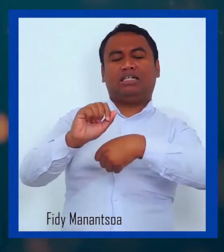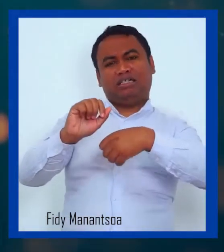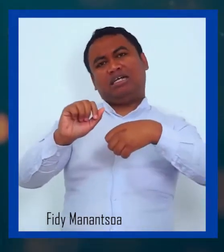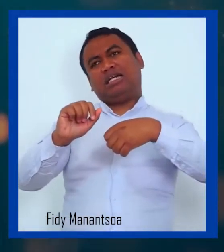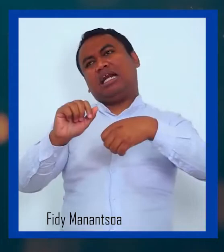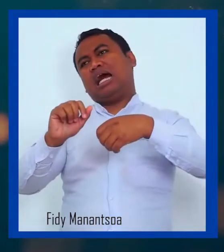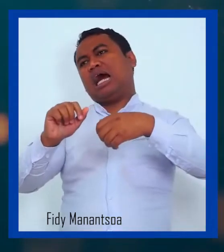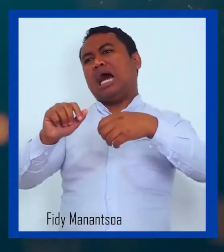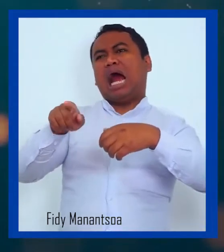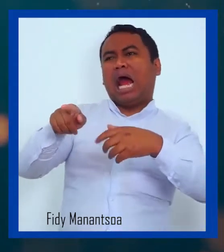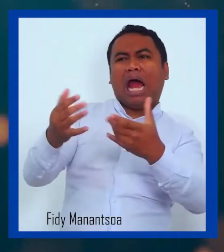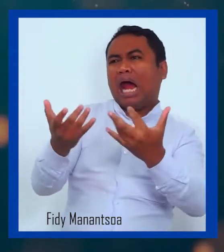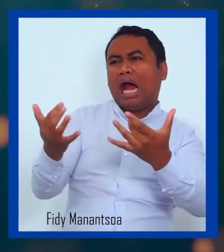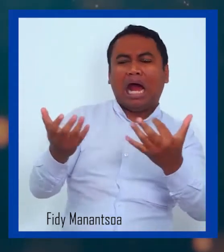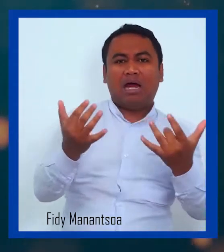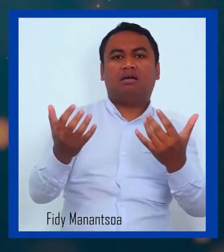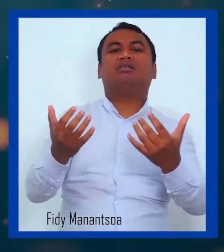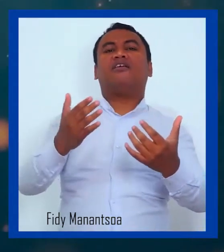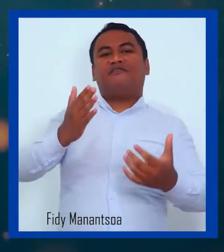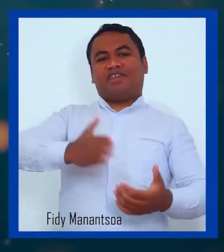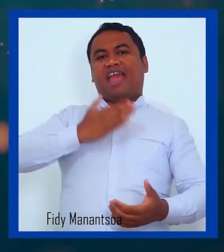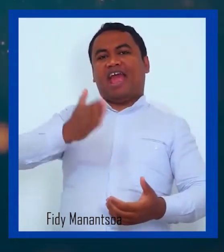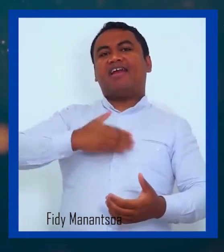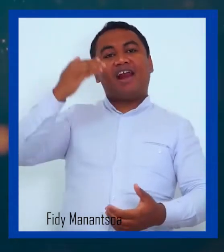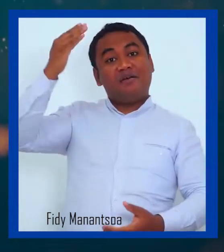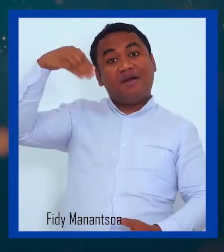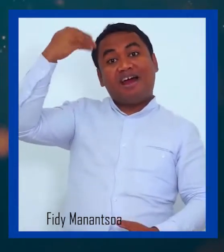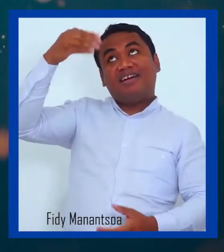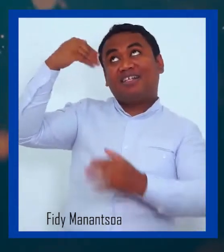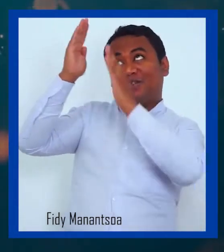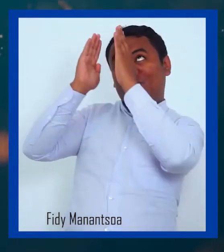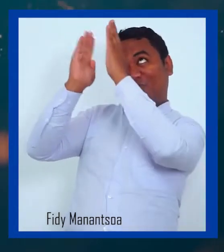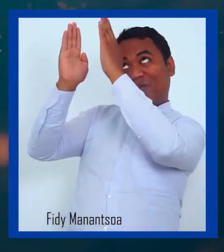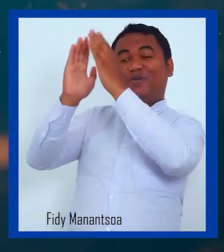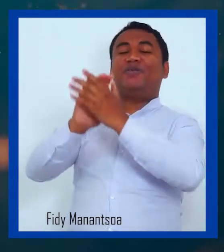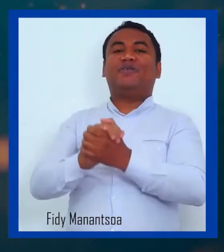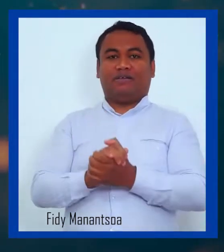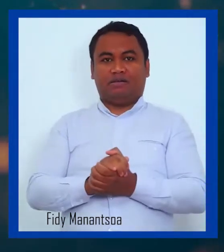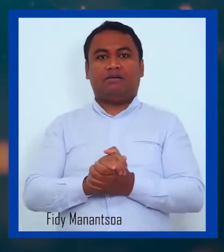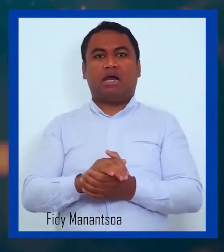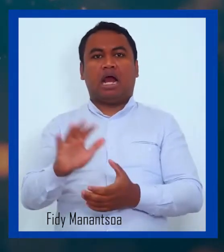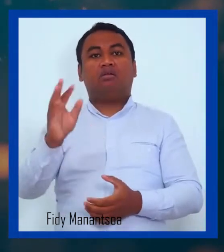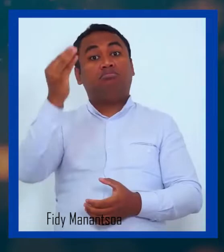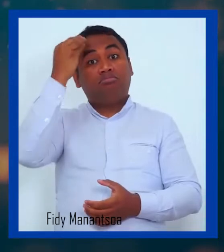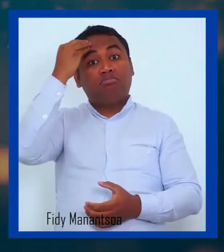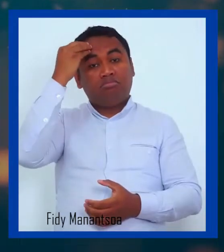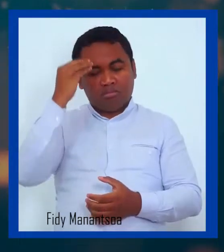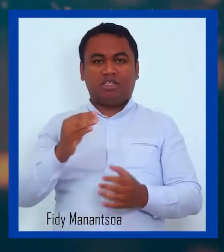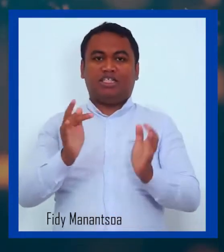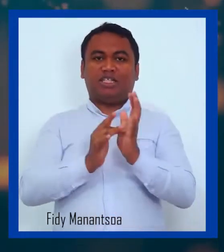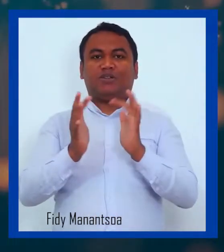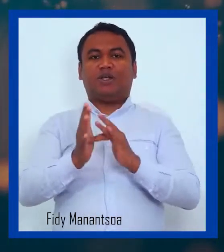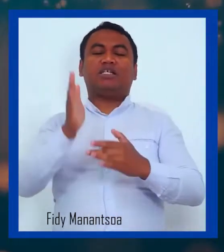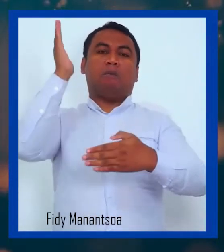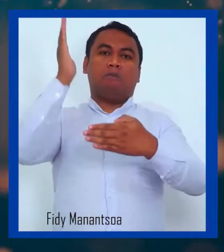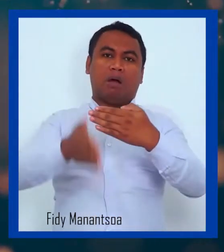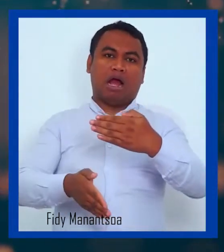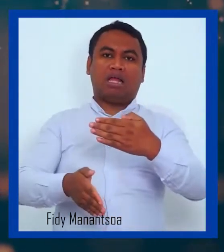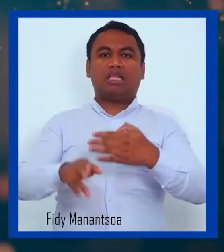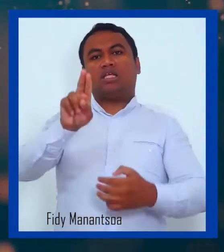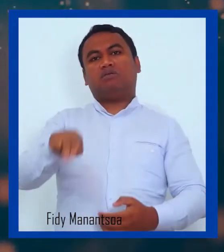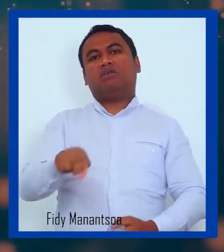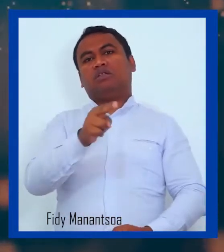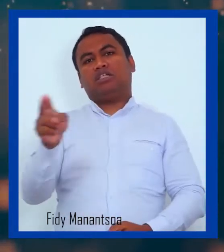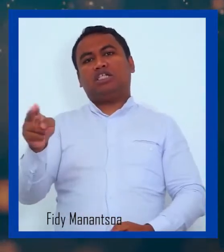ianao, mba ho voavela ny elokao. Ny maro amintsika manko dia ohatrany hoe mandray an'ilay izy fotsiny hoe maty teo ambony hazo fijaliana ho ahy Jesosy